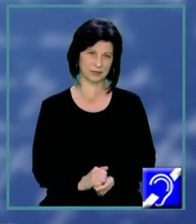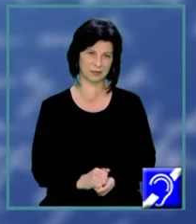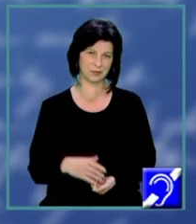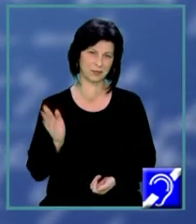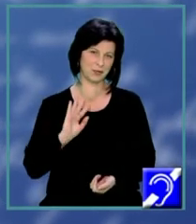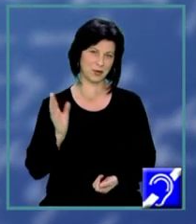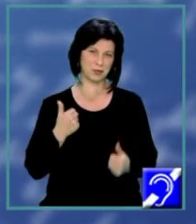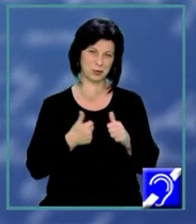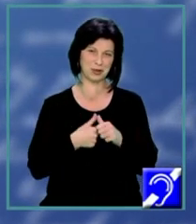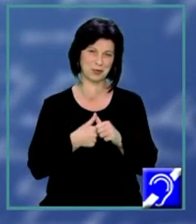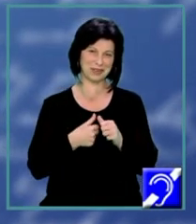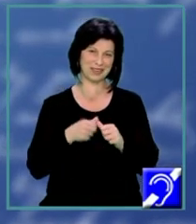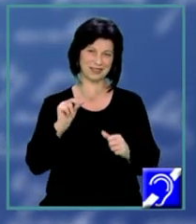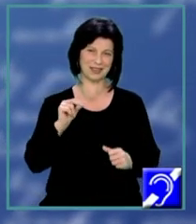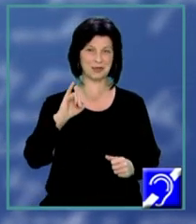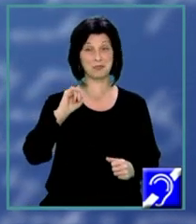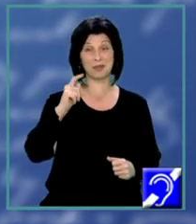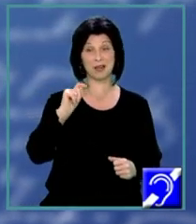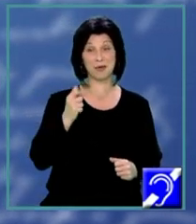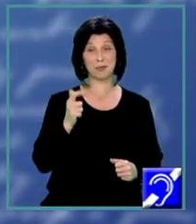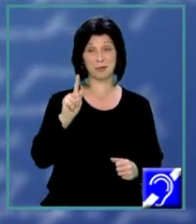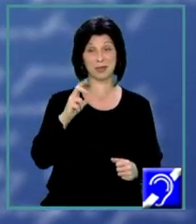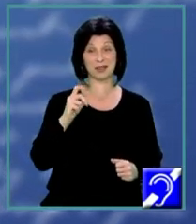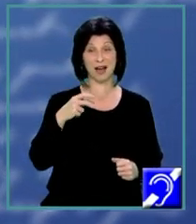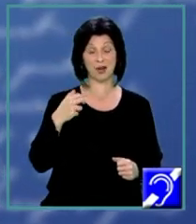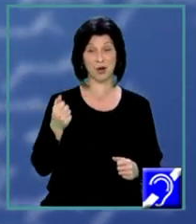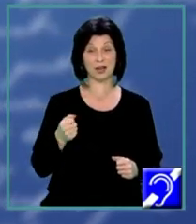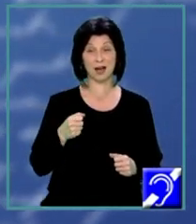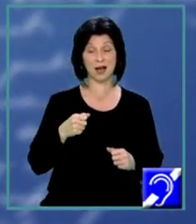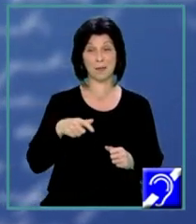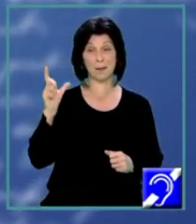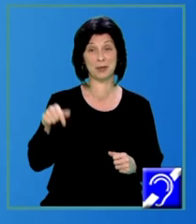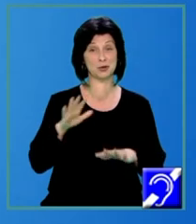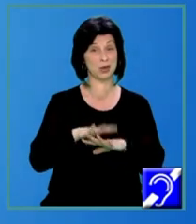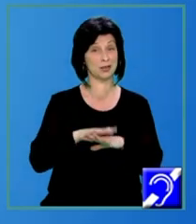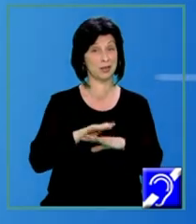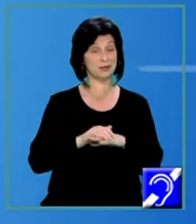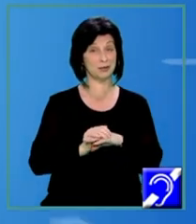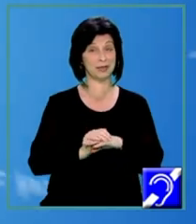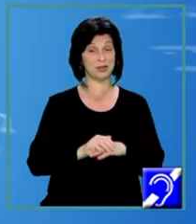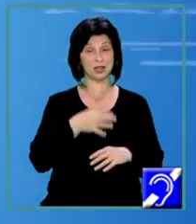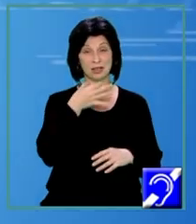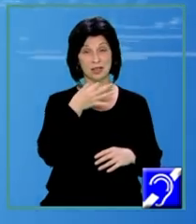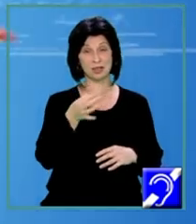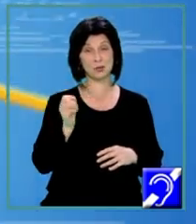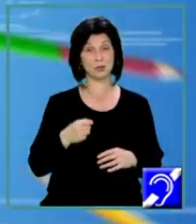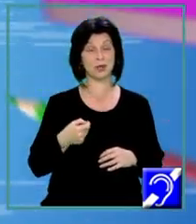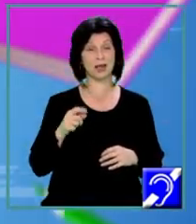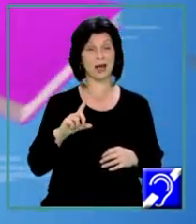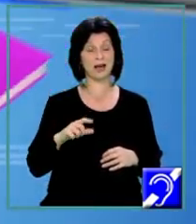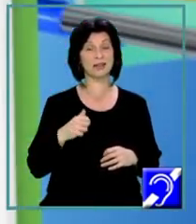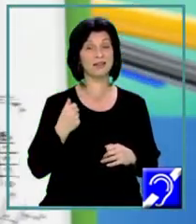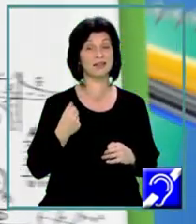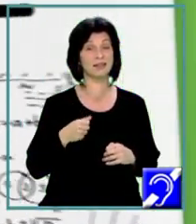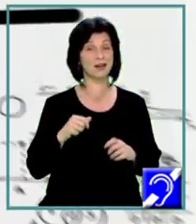Psalmul tare prieteni Știați că Pitagora considera cunoștințele muzicale ca făcând parte din domeniul matematicii și în mod special